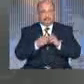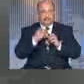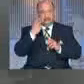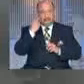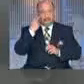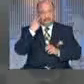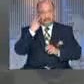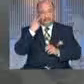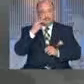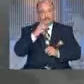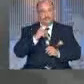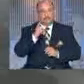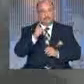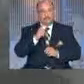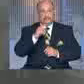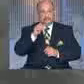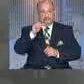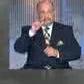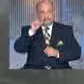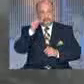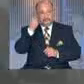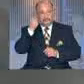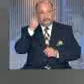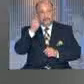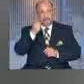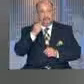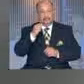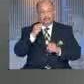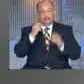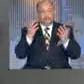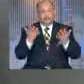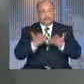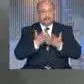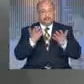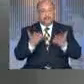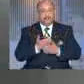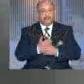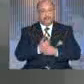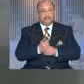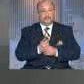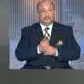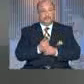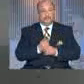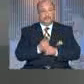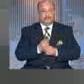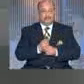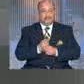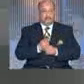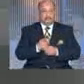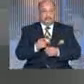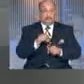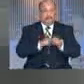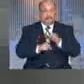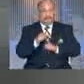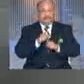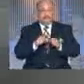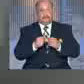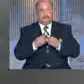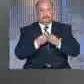حاجتين، عندها الماء الأبيض اللي هو معناتها العدسة نتاعها تولي ما